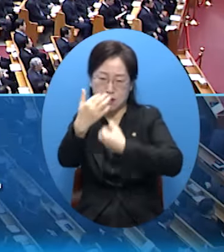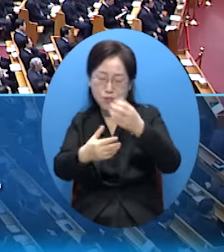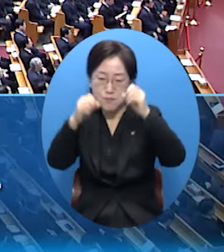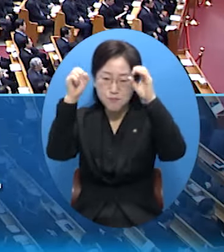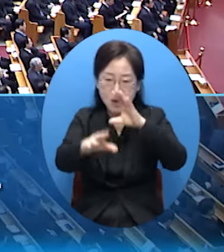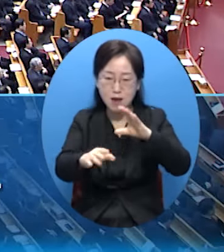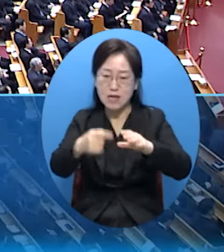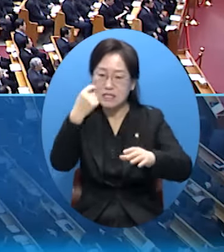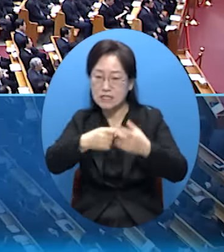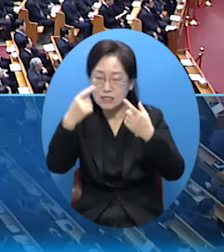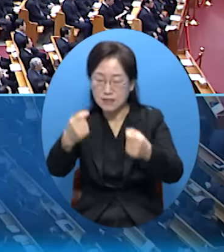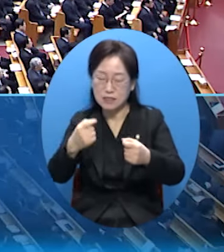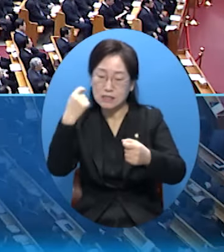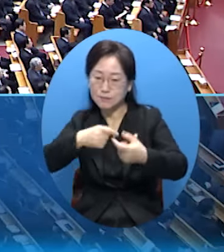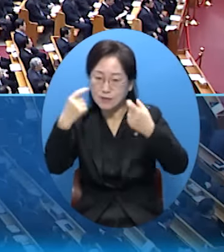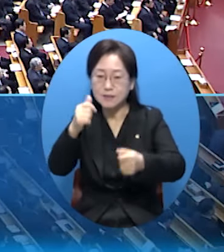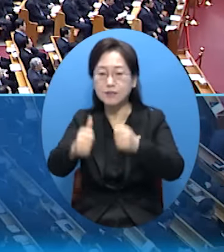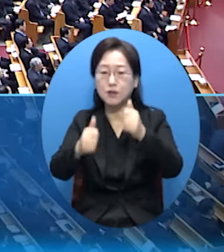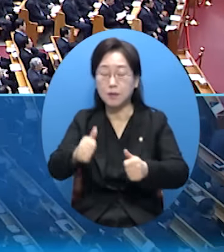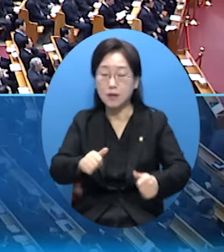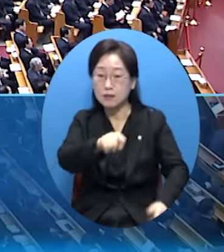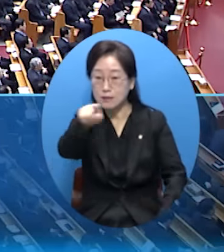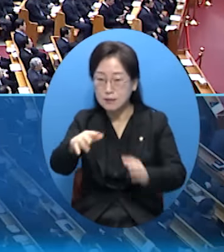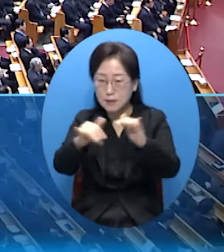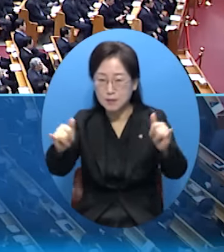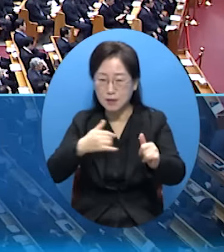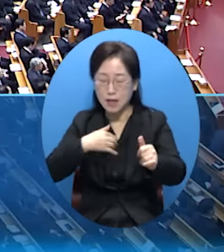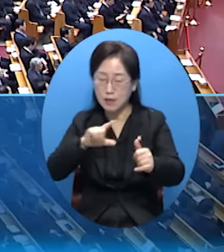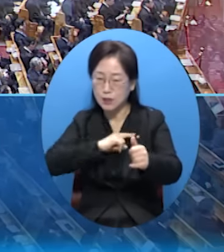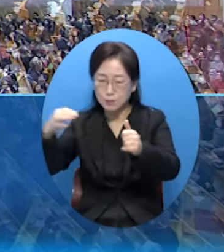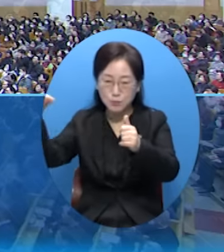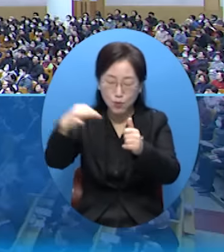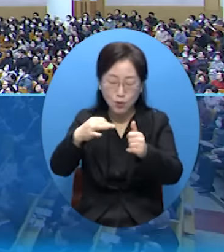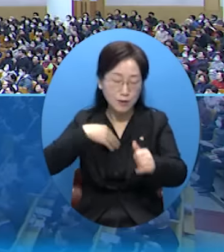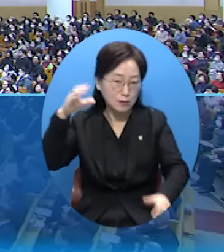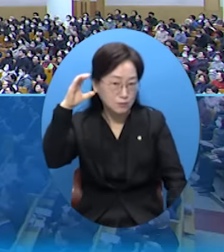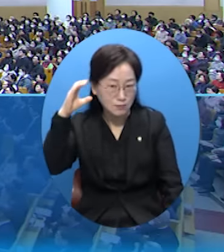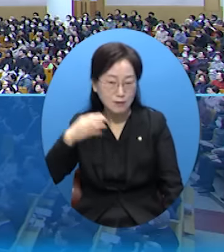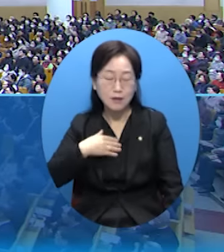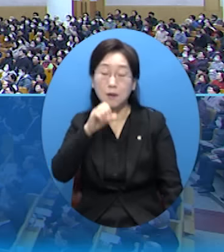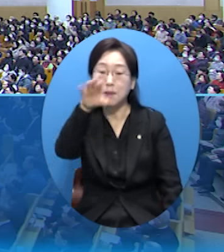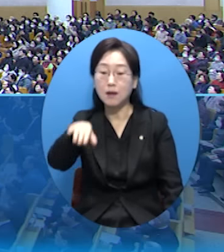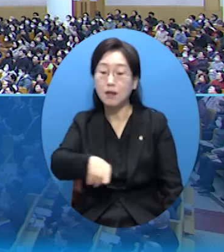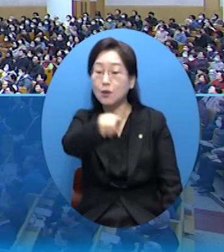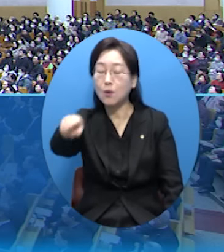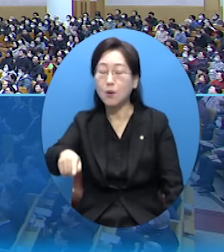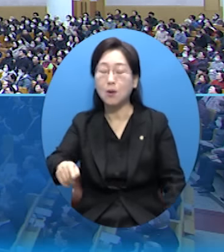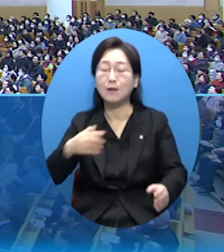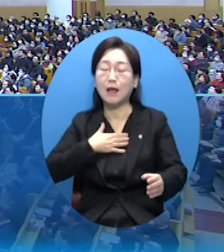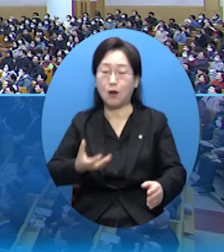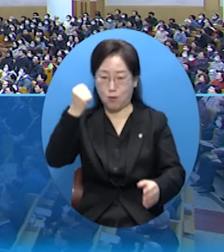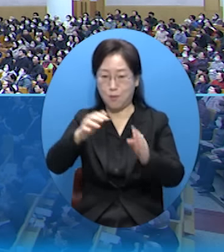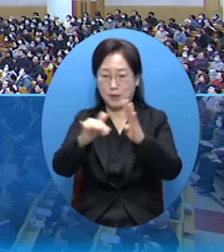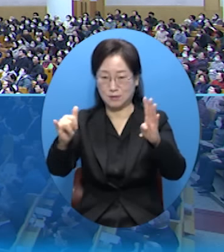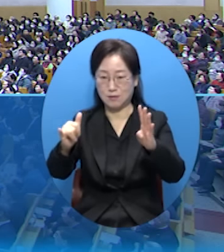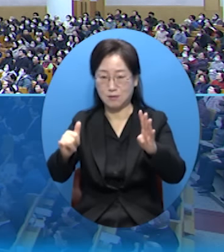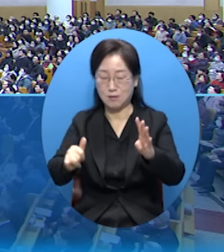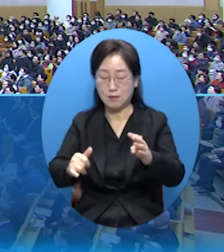금같이 시험할 것이라 그들이 내 이름을 부르니 내가 들을 것이며 나는 말하기를 이는 내 백성이라 할 것이요 그들은